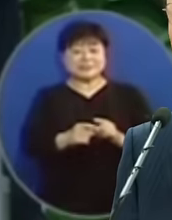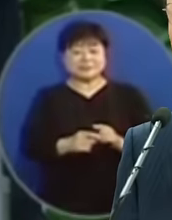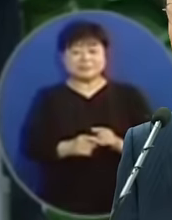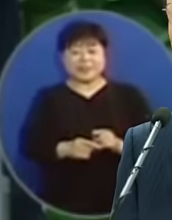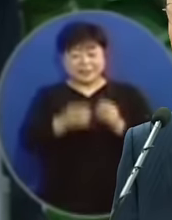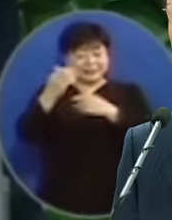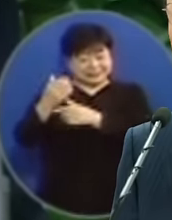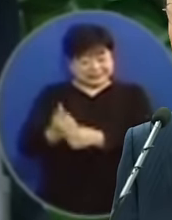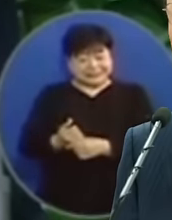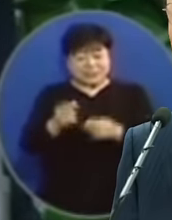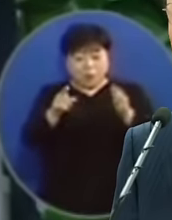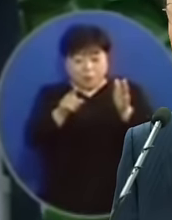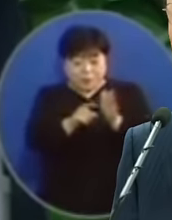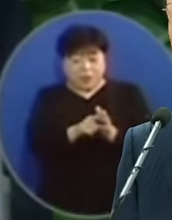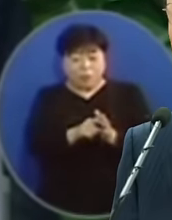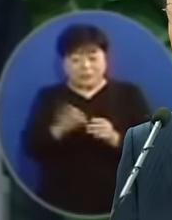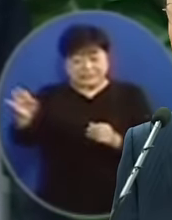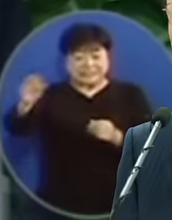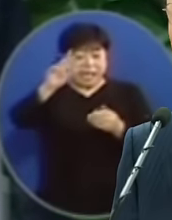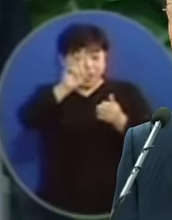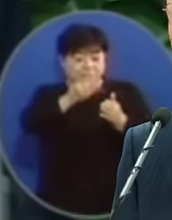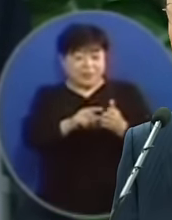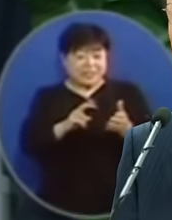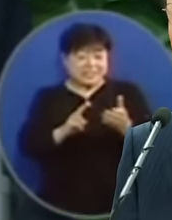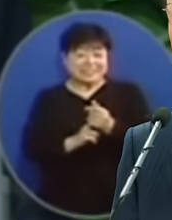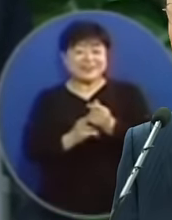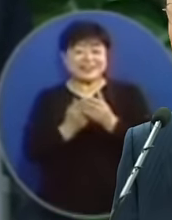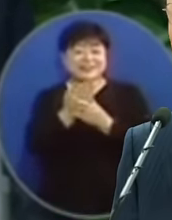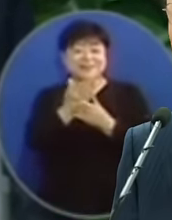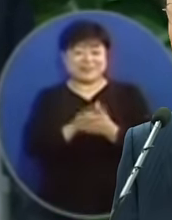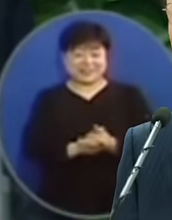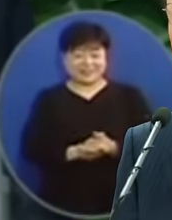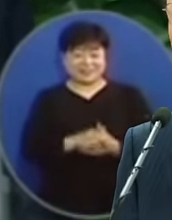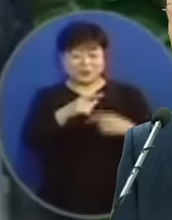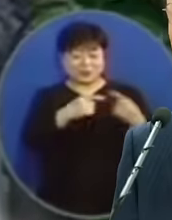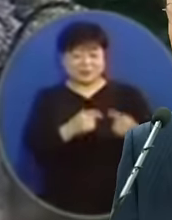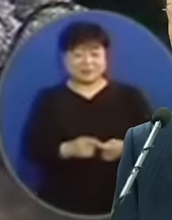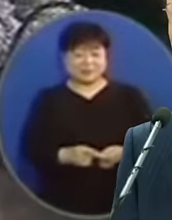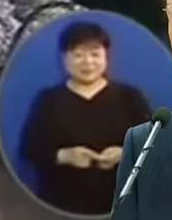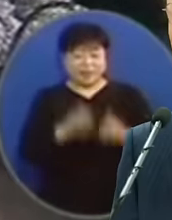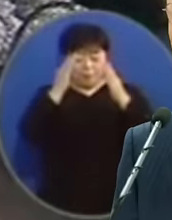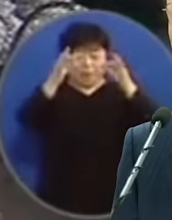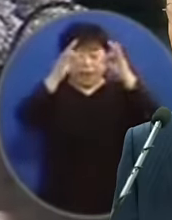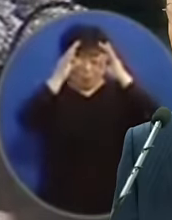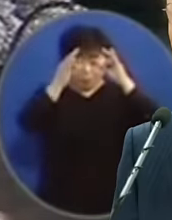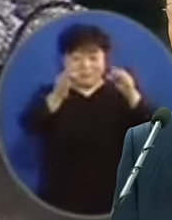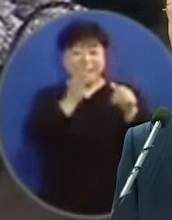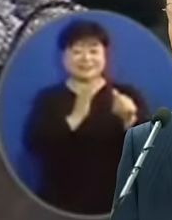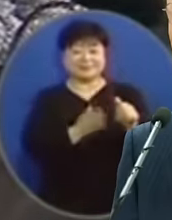믿고 말씀에 의지해서 시인하면 기적이 일어납니다. 한번 따라 말씀해 주세요. 먼저 바라보자.